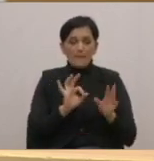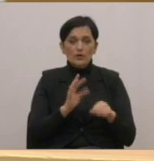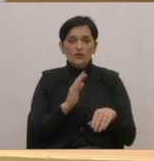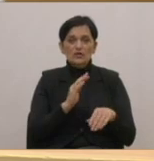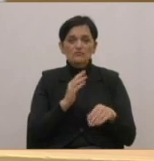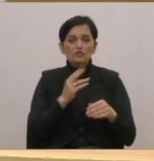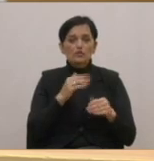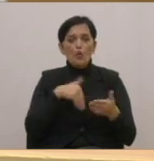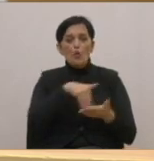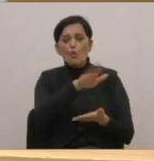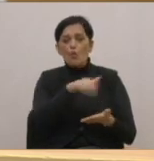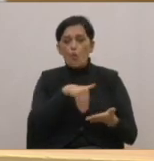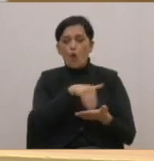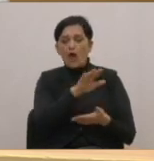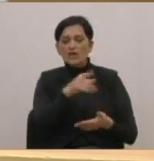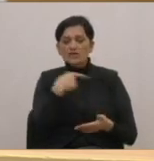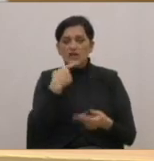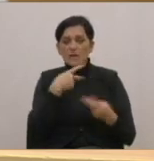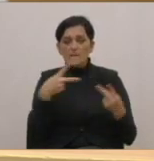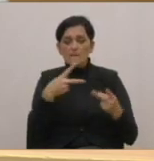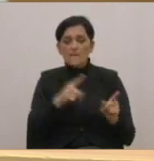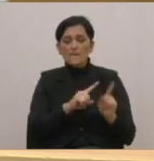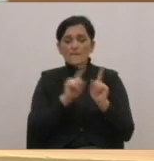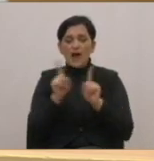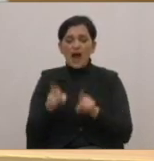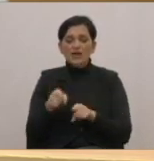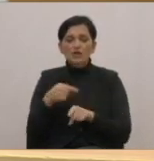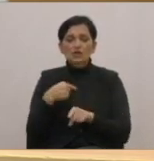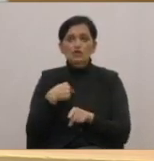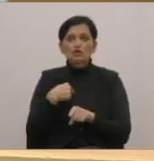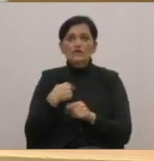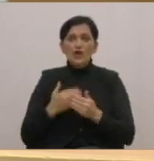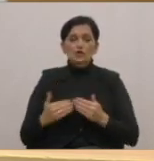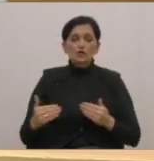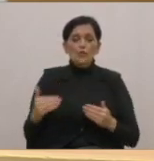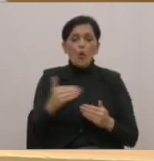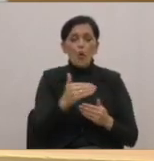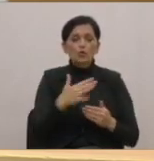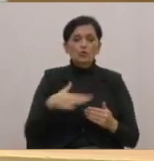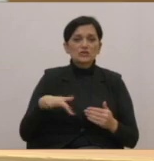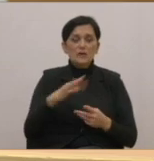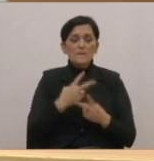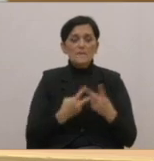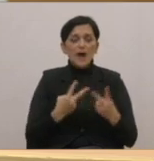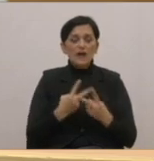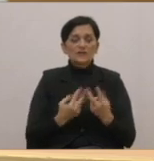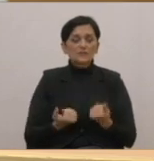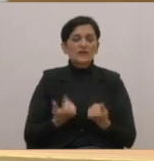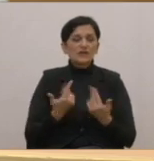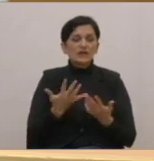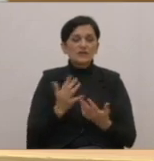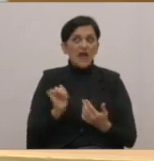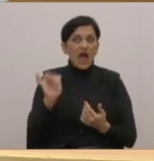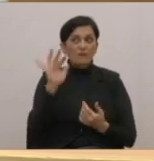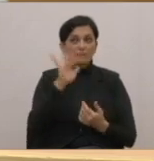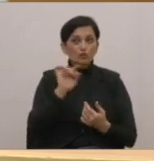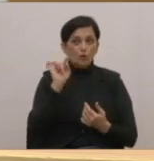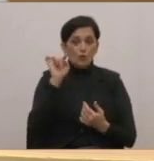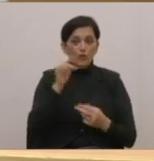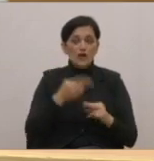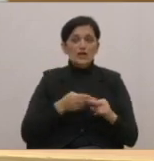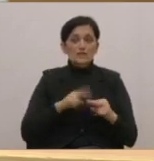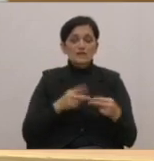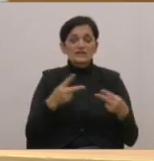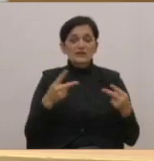mutelua, tuar se obnebian. Paralel regim și ce nu ar trebui, moții n-au ecu, ana, atimarta raudenobit, Europa și. Imis